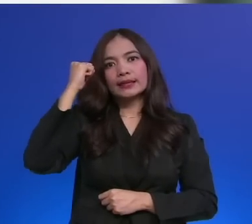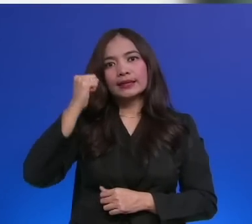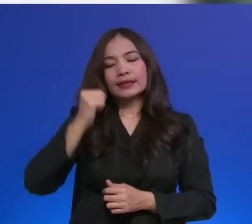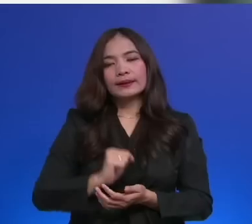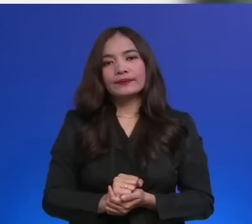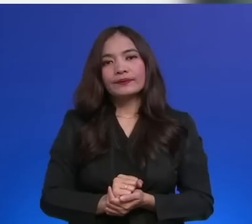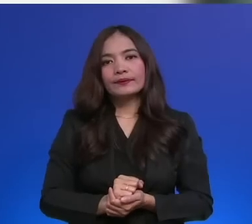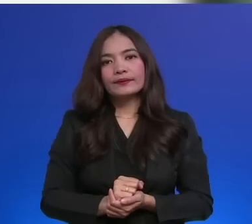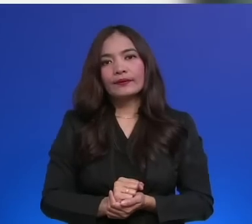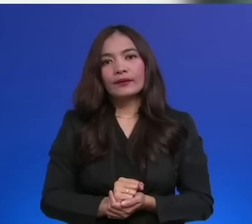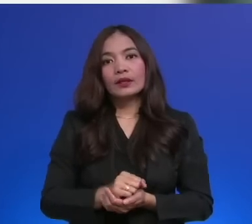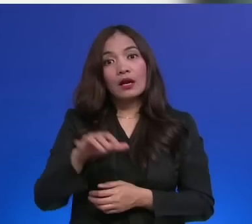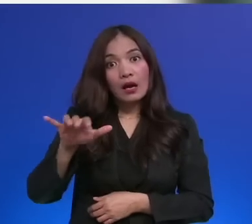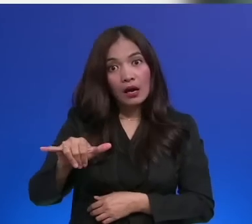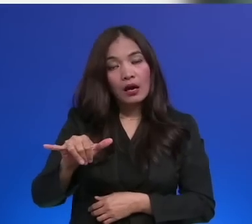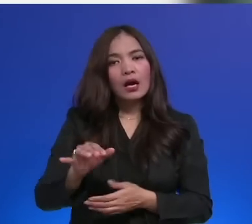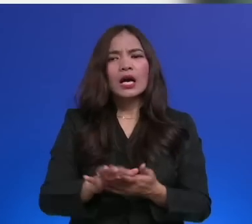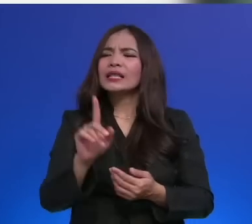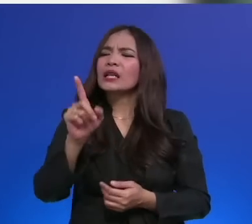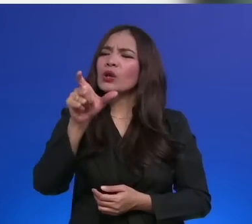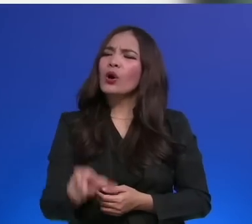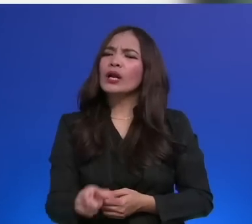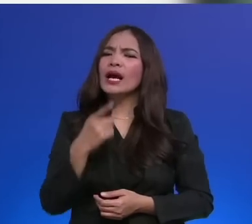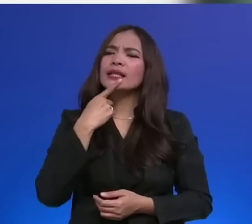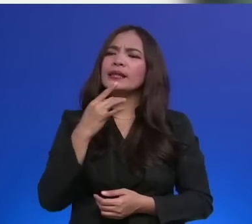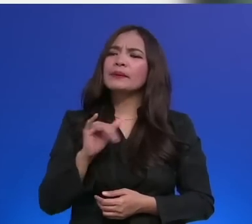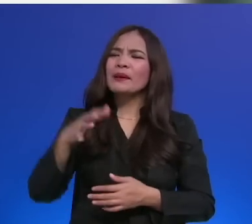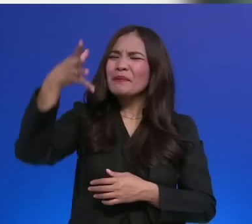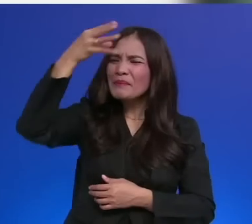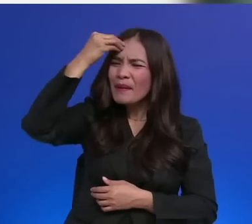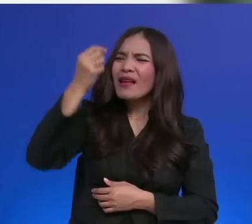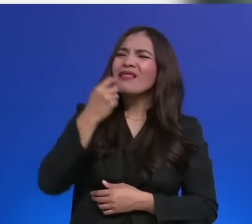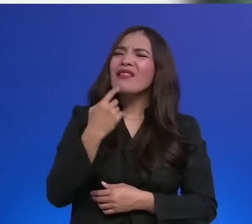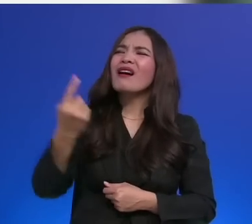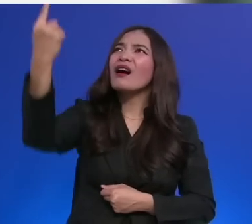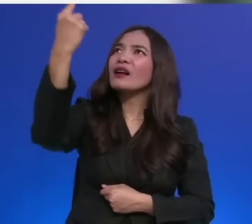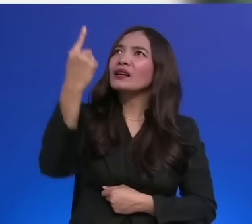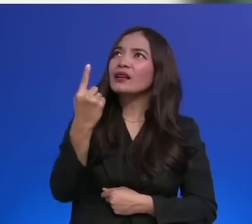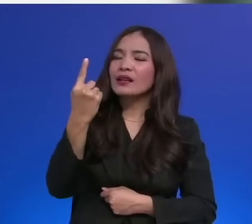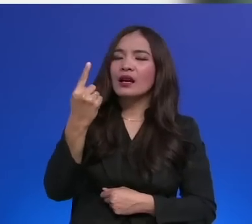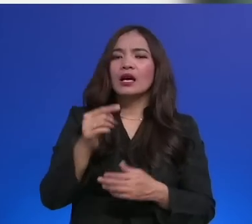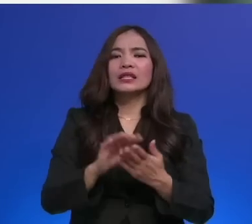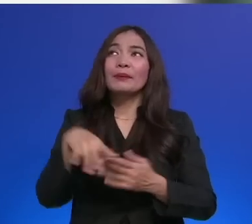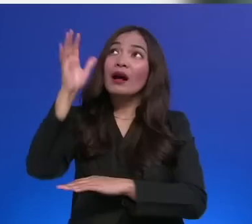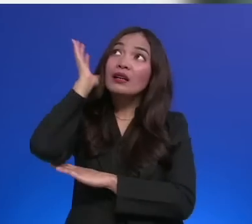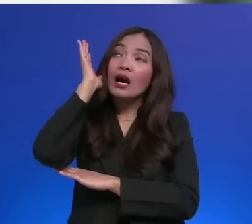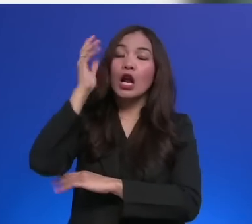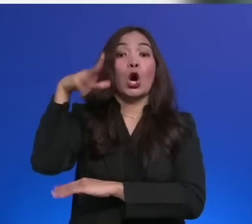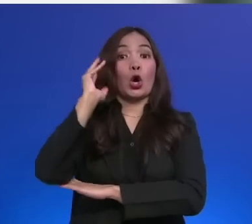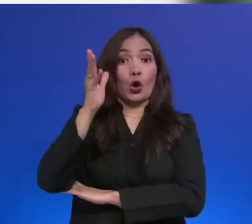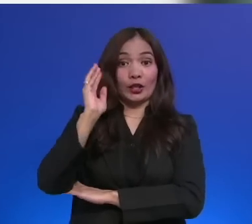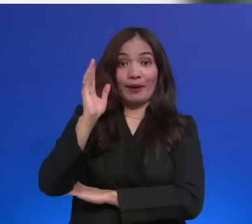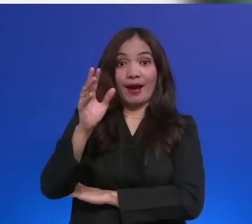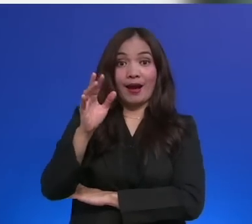Tidak mungkin seorang bisa menghayati kehadiran Allah hanya dengan mendengar khutbah,